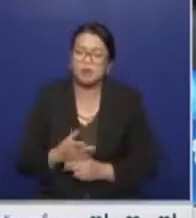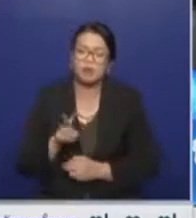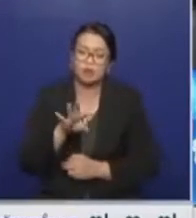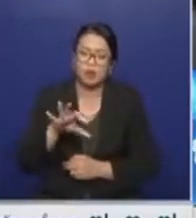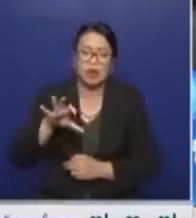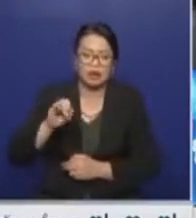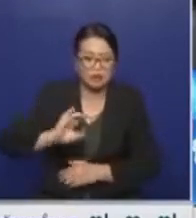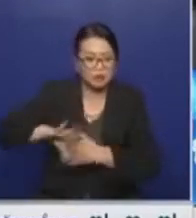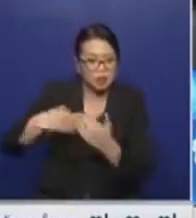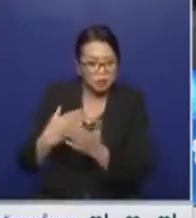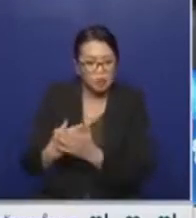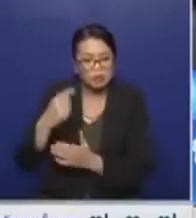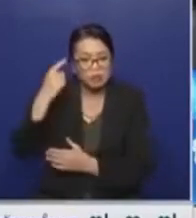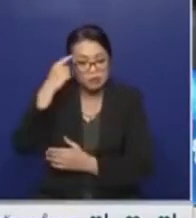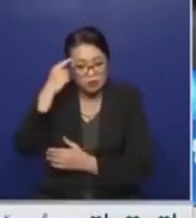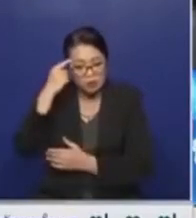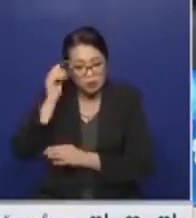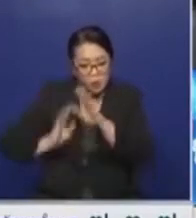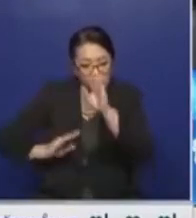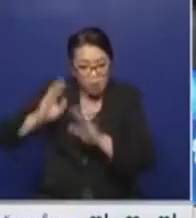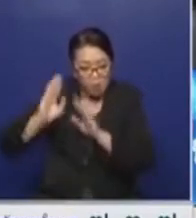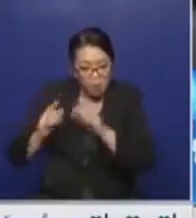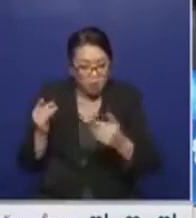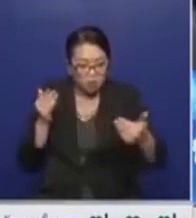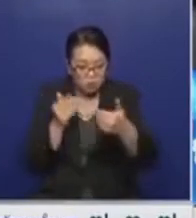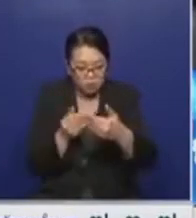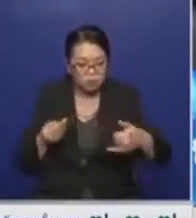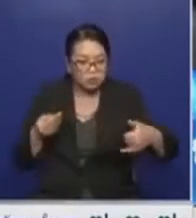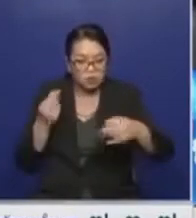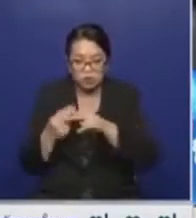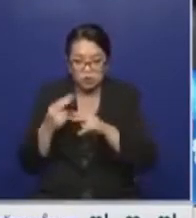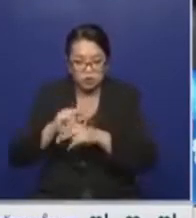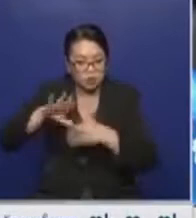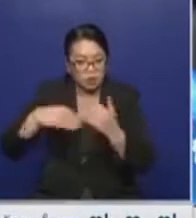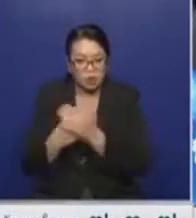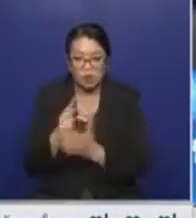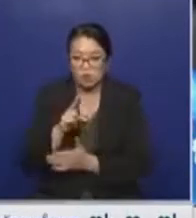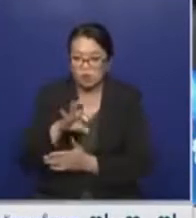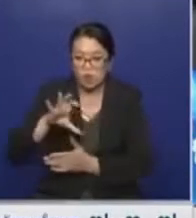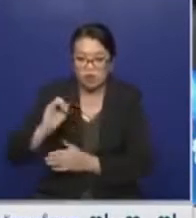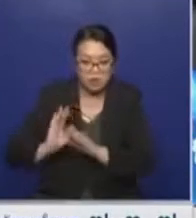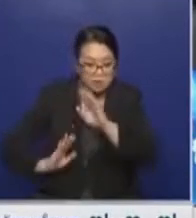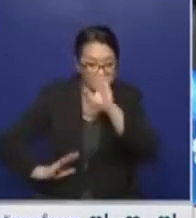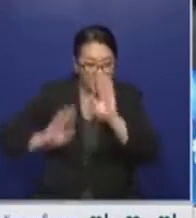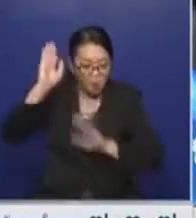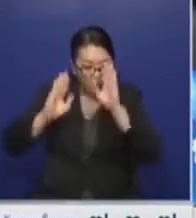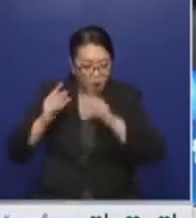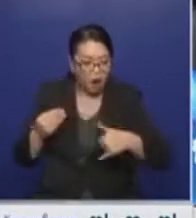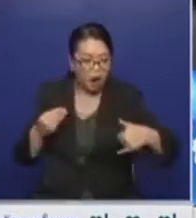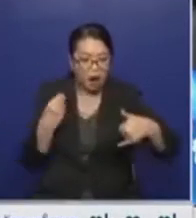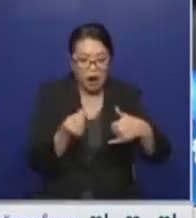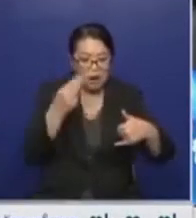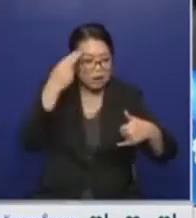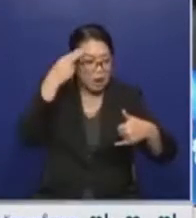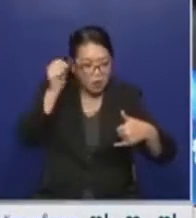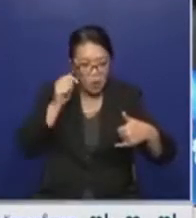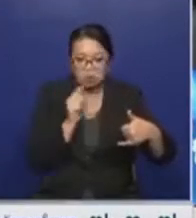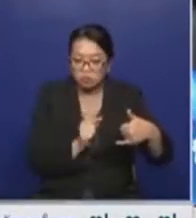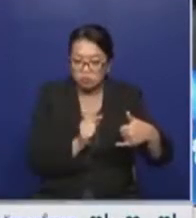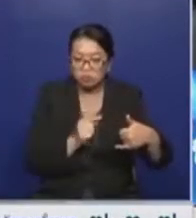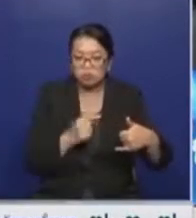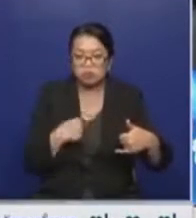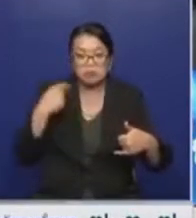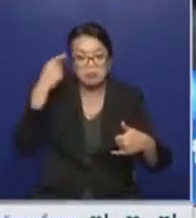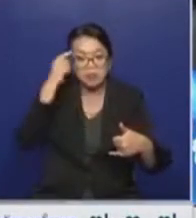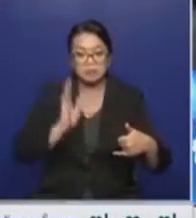นั้นจะสามารถโหวตเลือกพลเอกประยุทธ์ได้ทั้งหมดโดยพร้อมเพียงกันนะคะเพราะว่าท่านมีวัยวุฒิท่